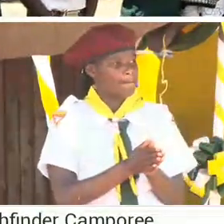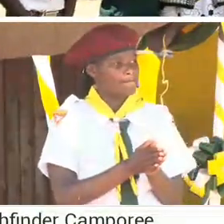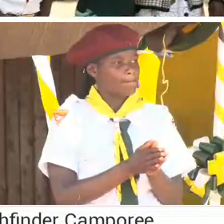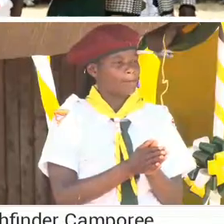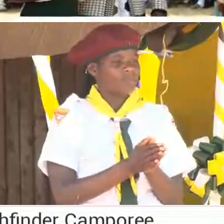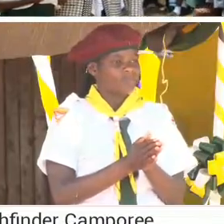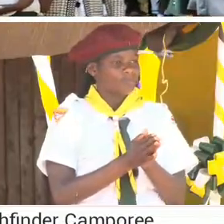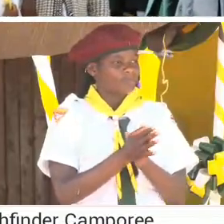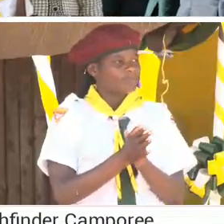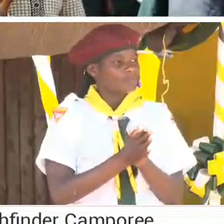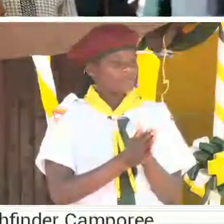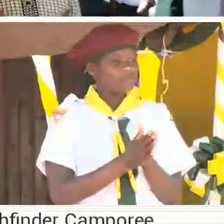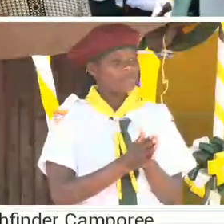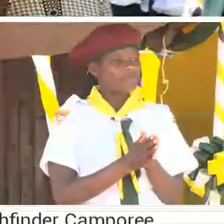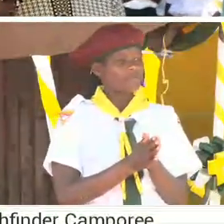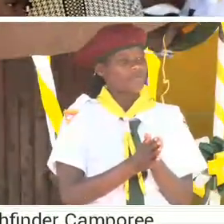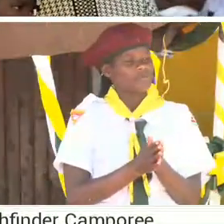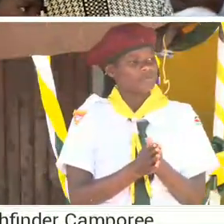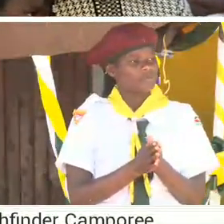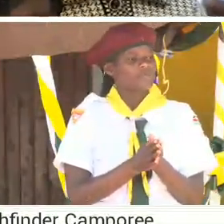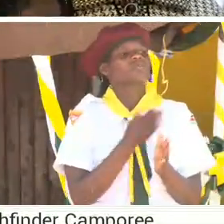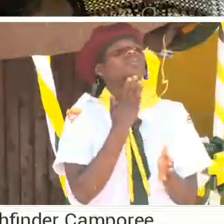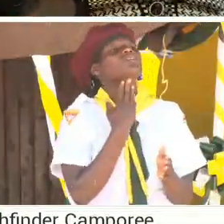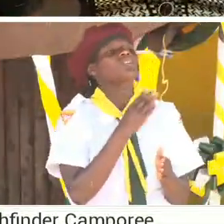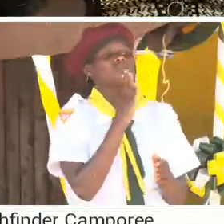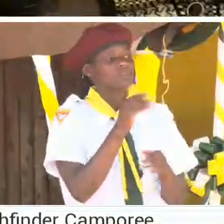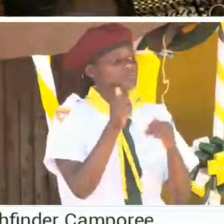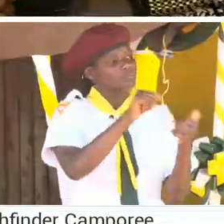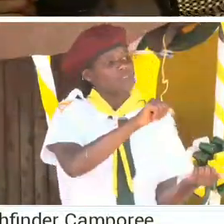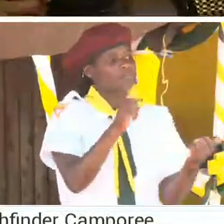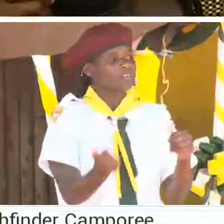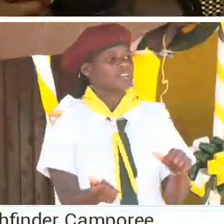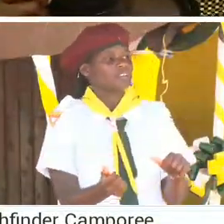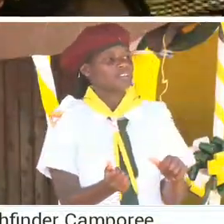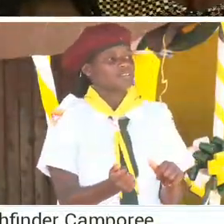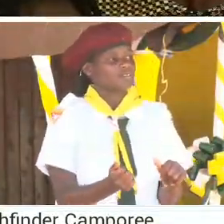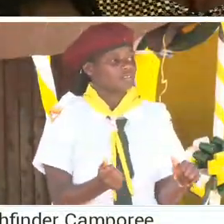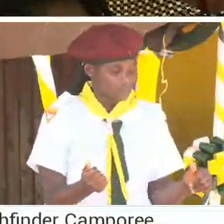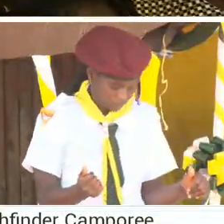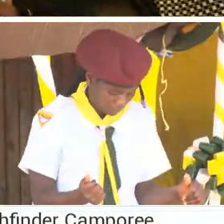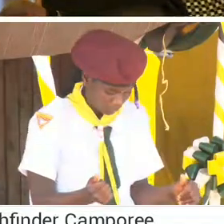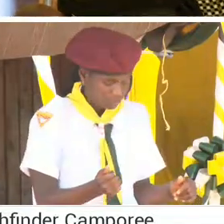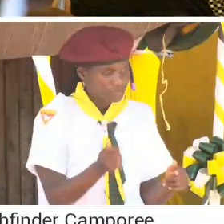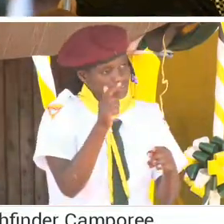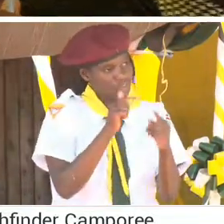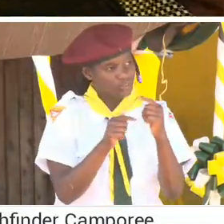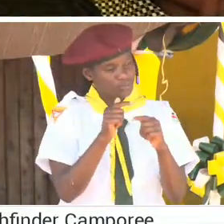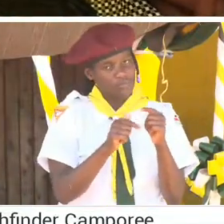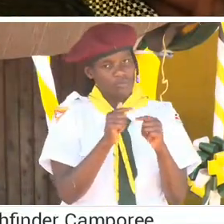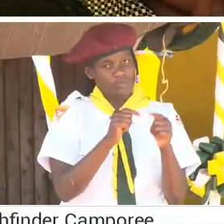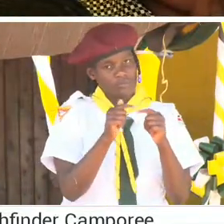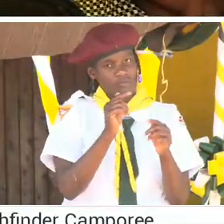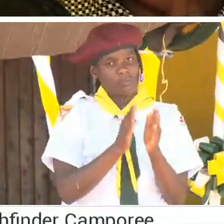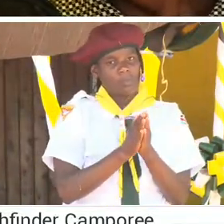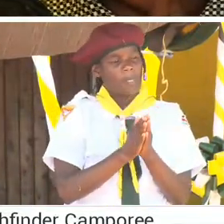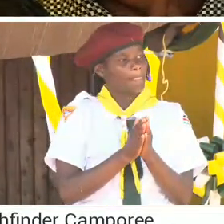Unatamani kubatizwa? Unatamani kuanza upya na Yesu? Na uko peke yako. Njoo.